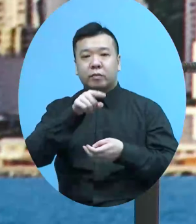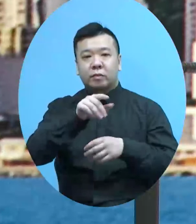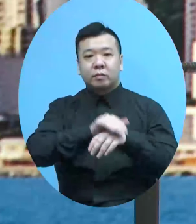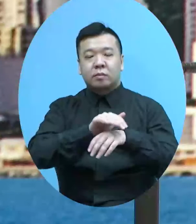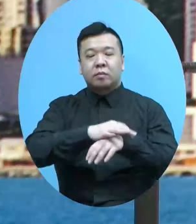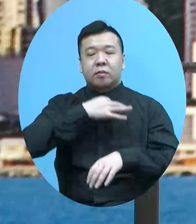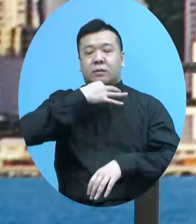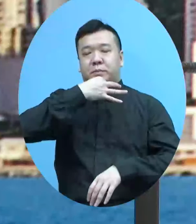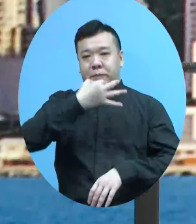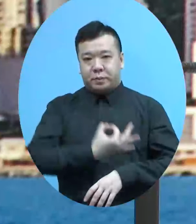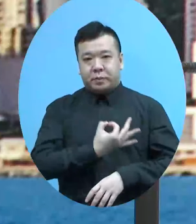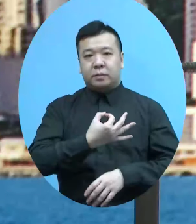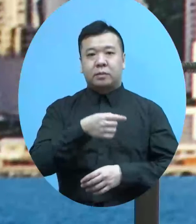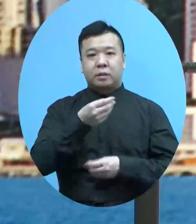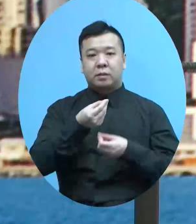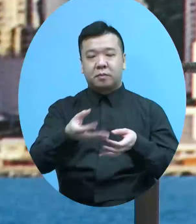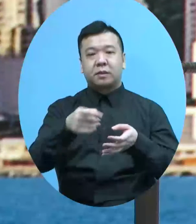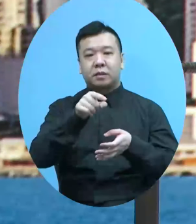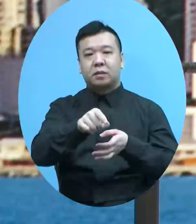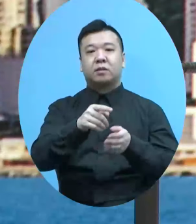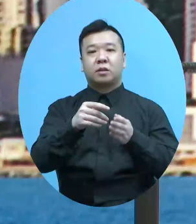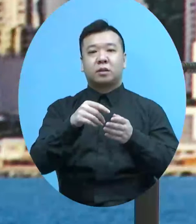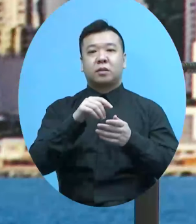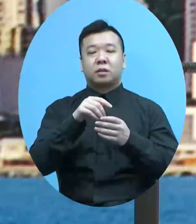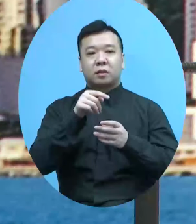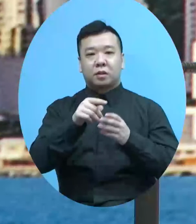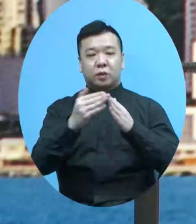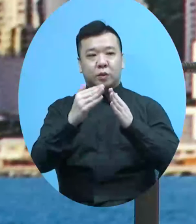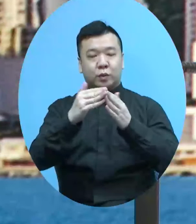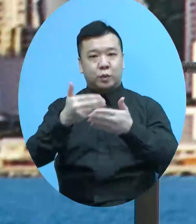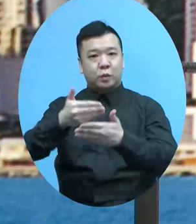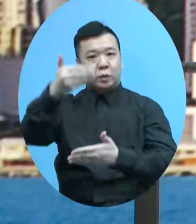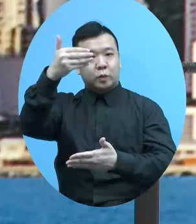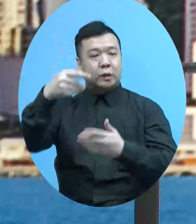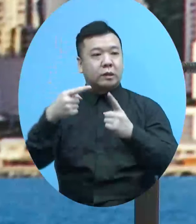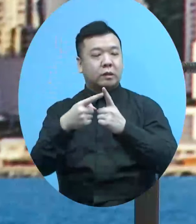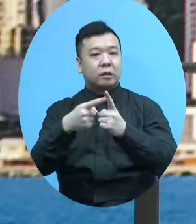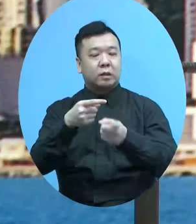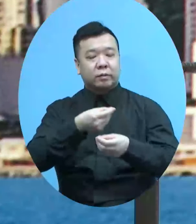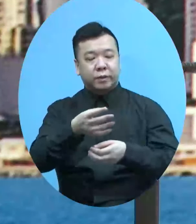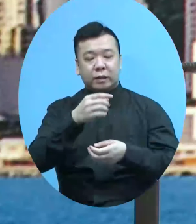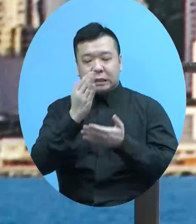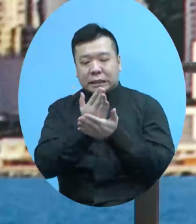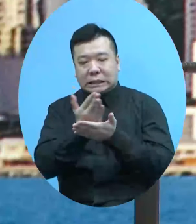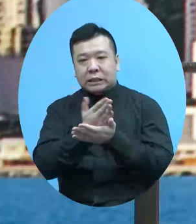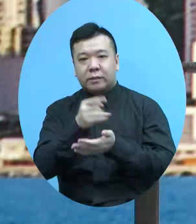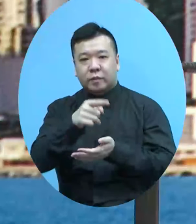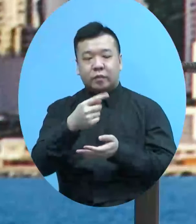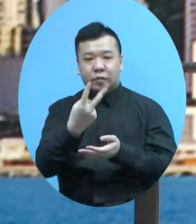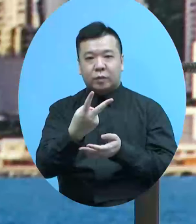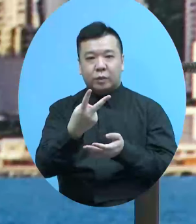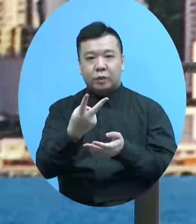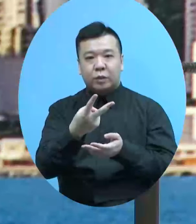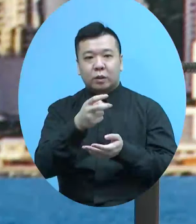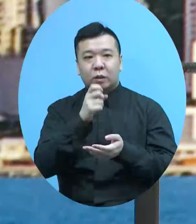些心口脫藝的樣本就給她的六泉樓的居民那另外就那兩位初步陽